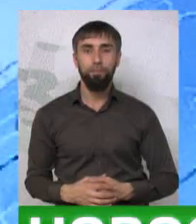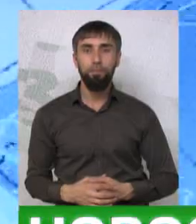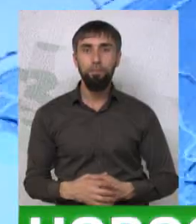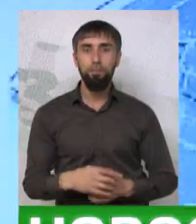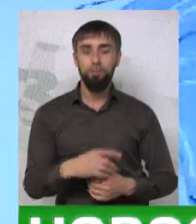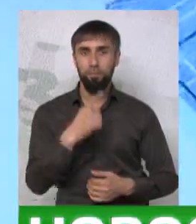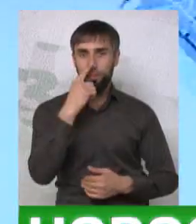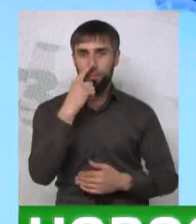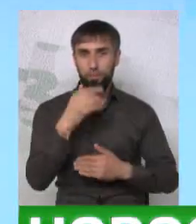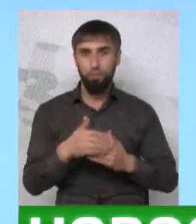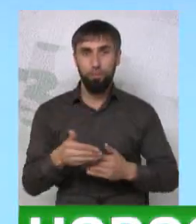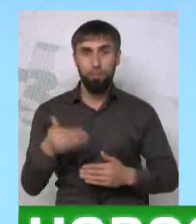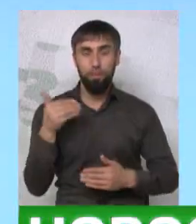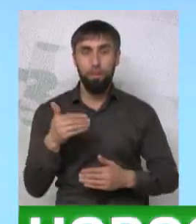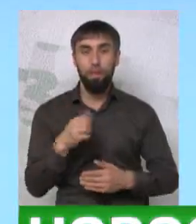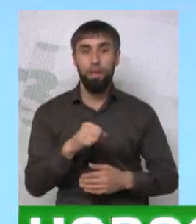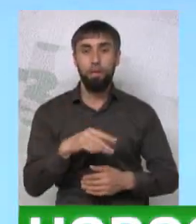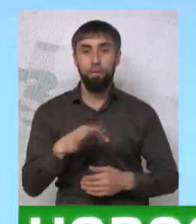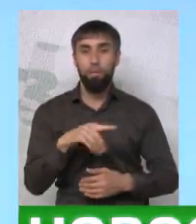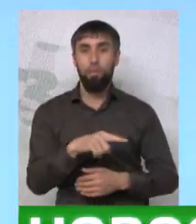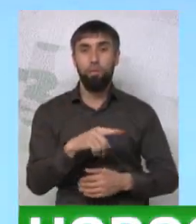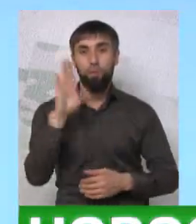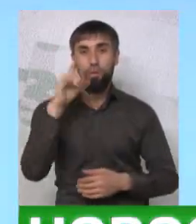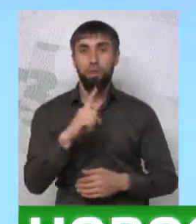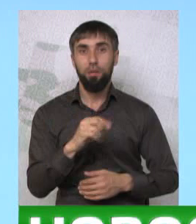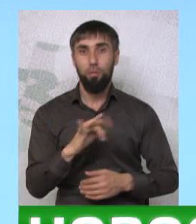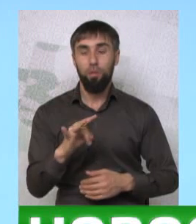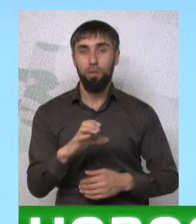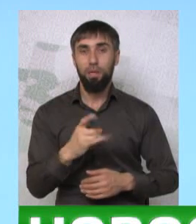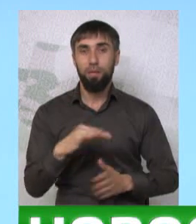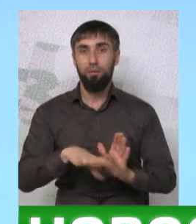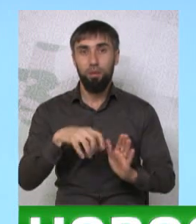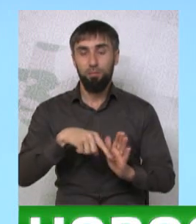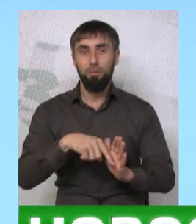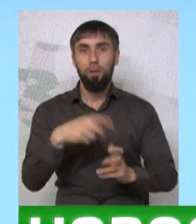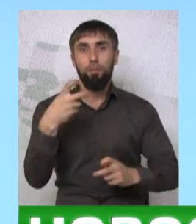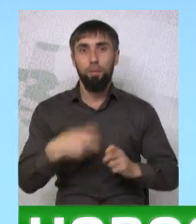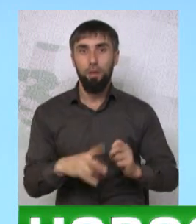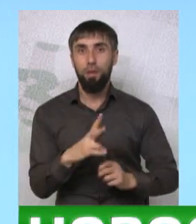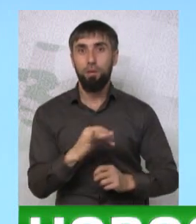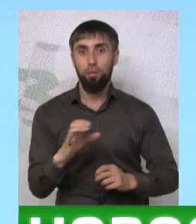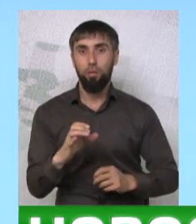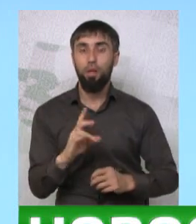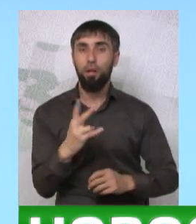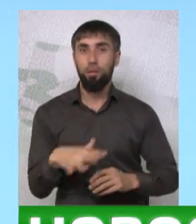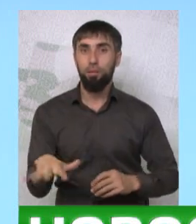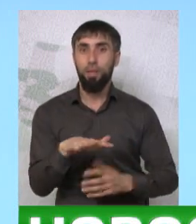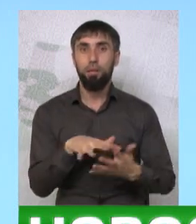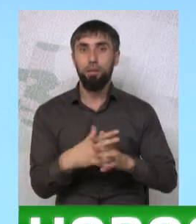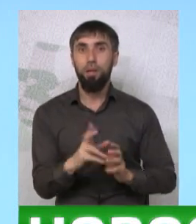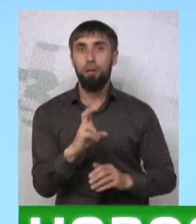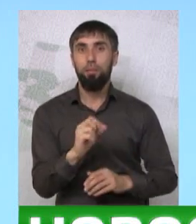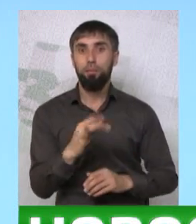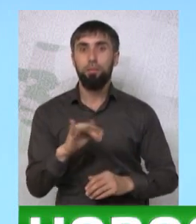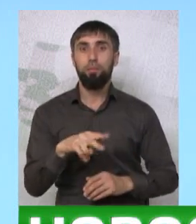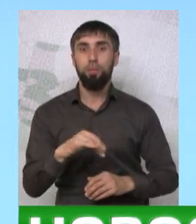Накануне на Альтиевской водозаборной станции вышел из строя центробежный насос, который обеспечивает водой потребителей Назрани, селений